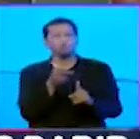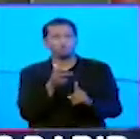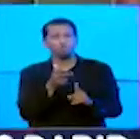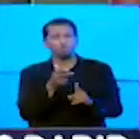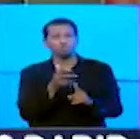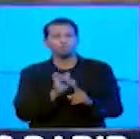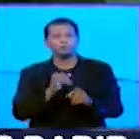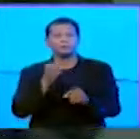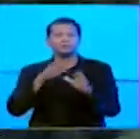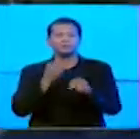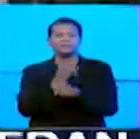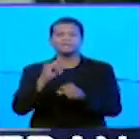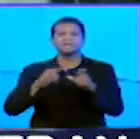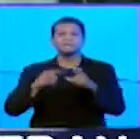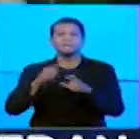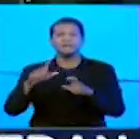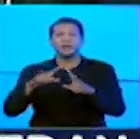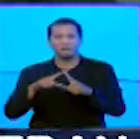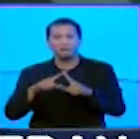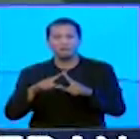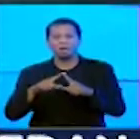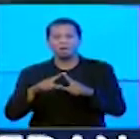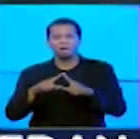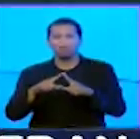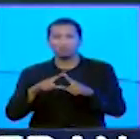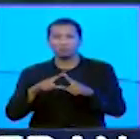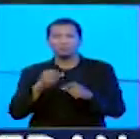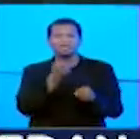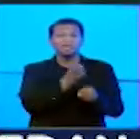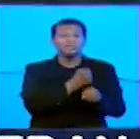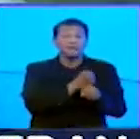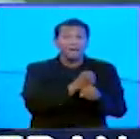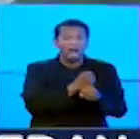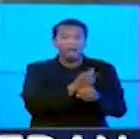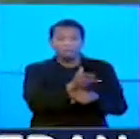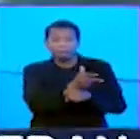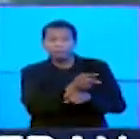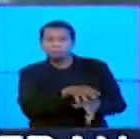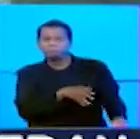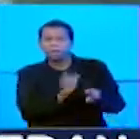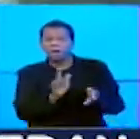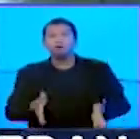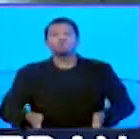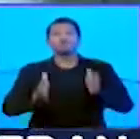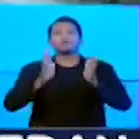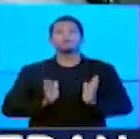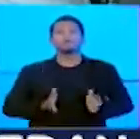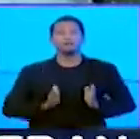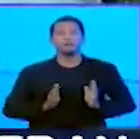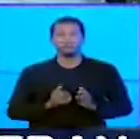Gisel mengaku merekam video asusila bersama Michael di hotel di Medan Sumatera Utara di tahun 2017